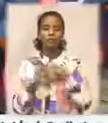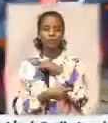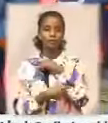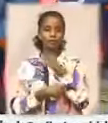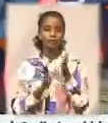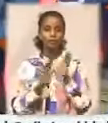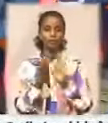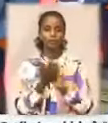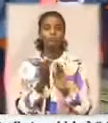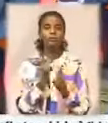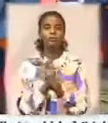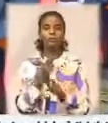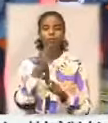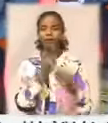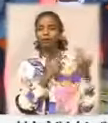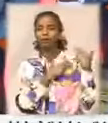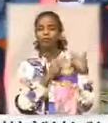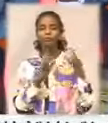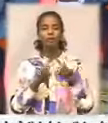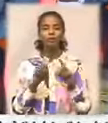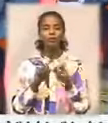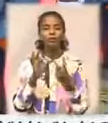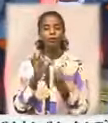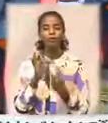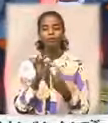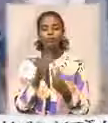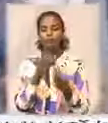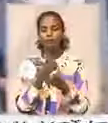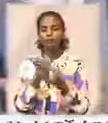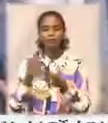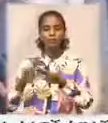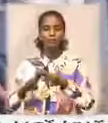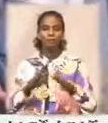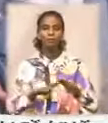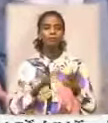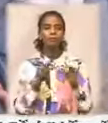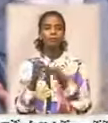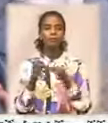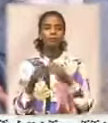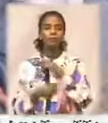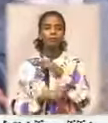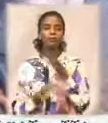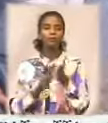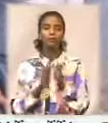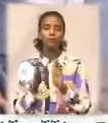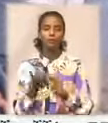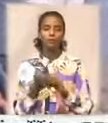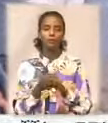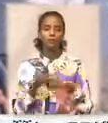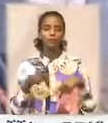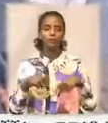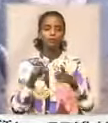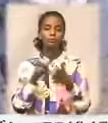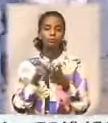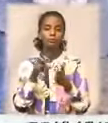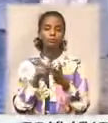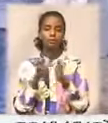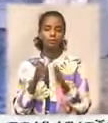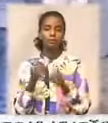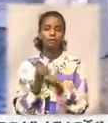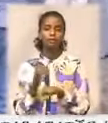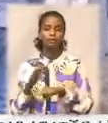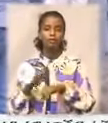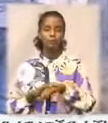እንደሚሆኑ ይጠበቃል ያሉት ኃላፊው የተለያዩ አማራጭ መፍትሄዎችን መቀመጣቸውን ገልጸዋል። ፈታኝ የሚሆነው የግብርና ምርትና ምርታማነት ስራችን